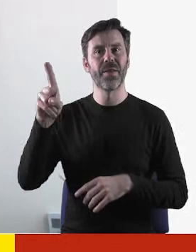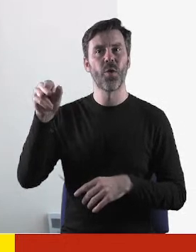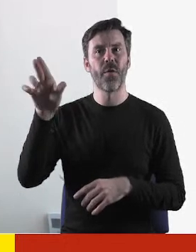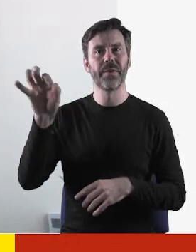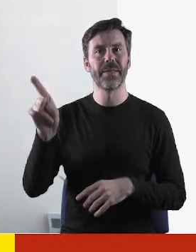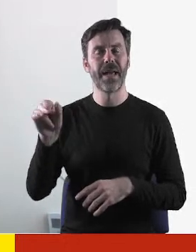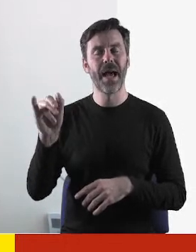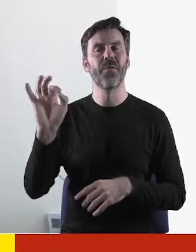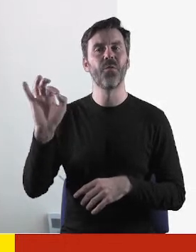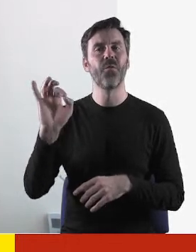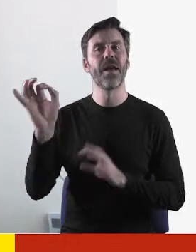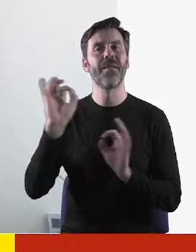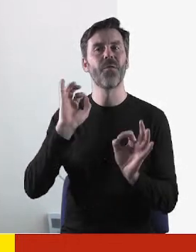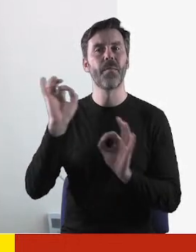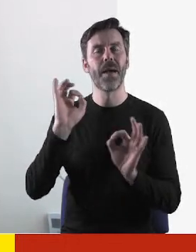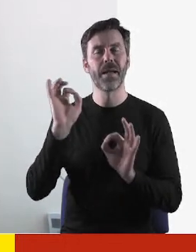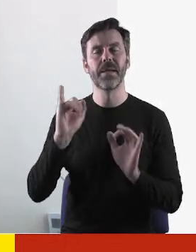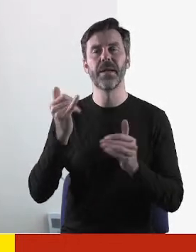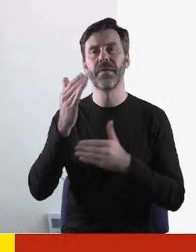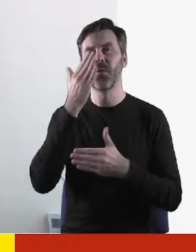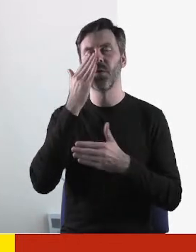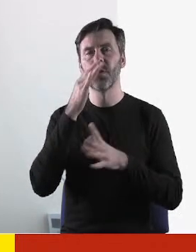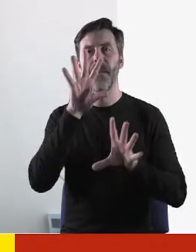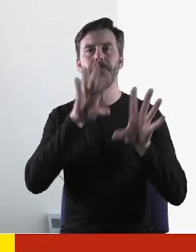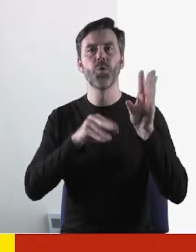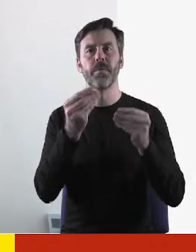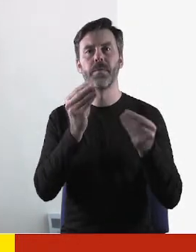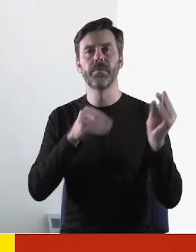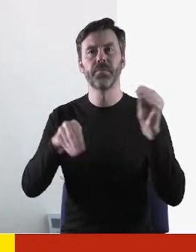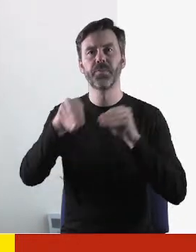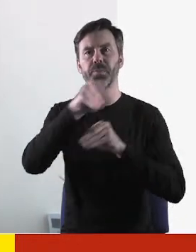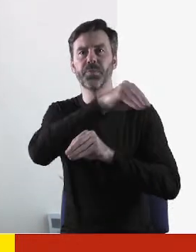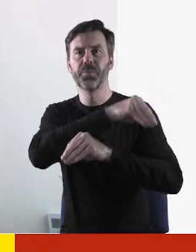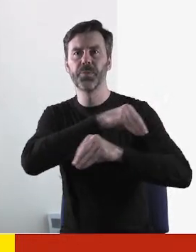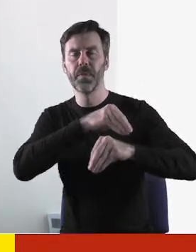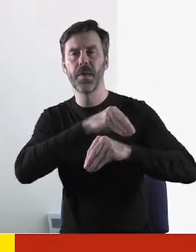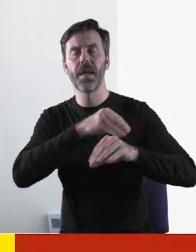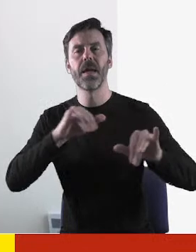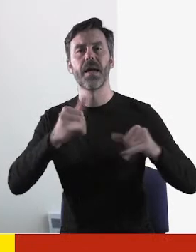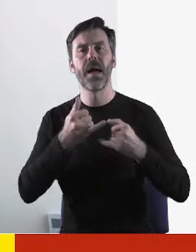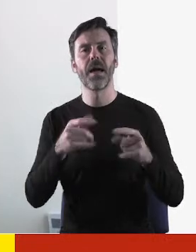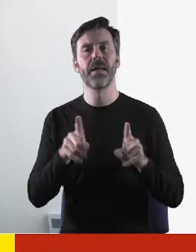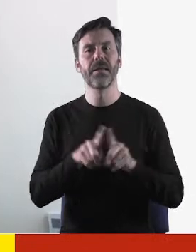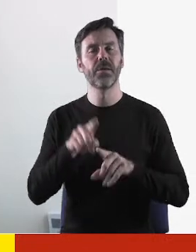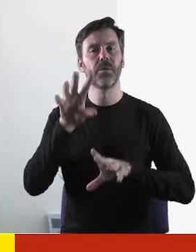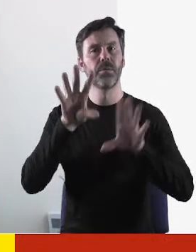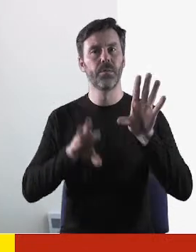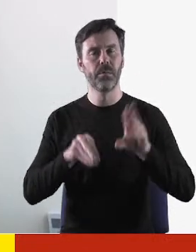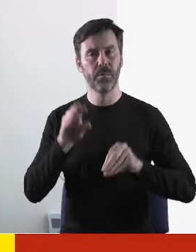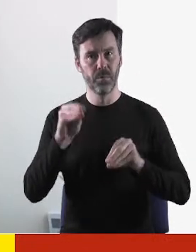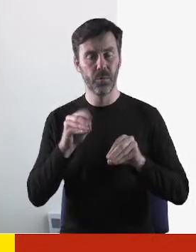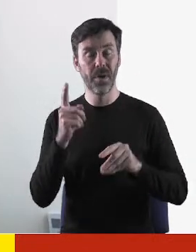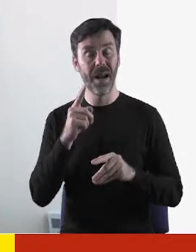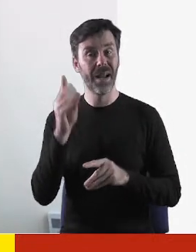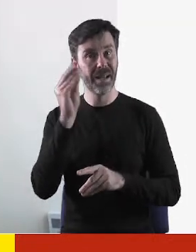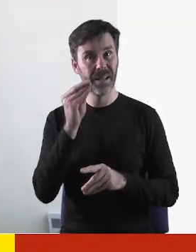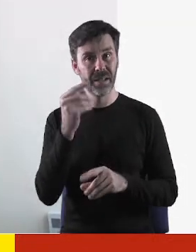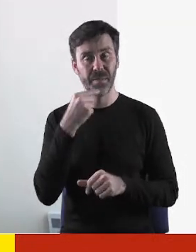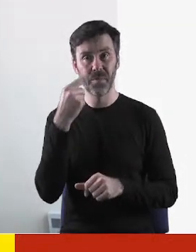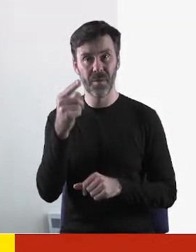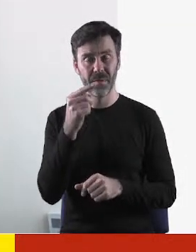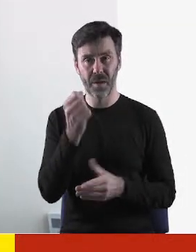liczby na przesunięcia budżetowe, między innymi na przesunięcia budżetowe, aczkolwiek dodam, że ta subwencja jeszcze